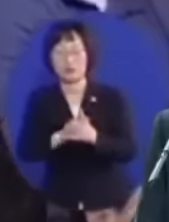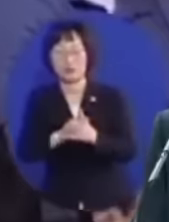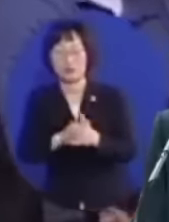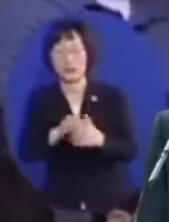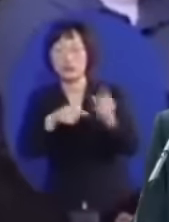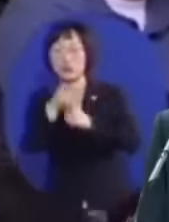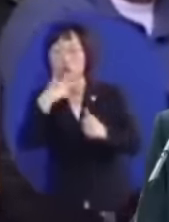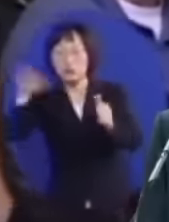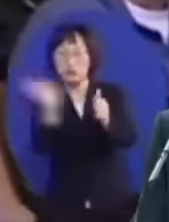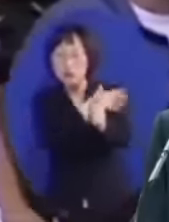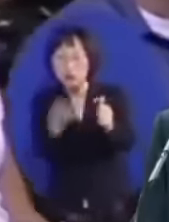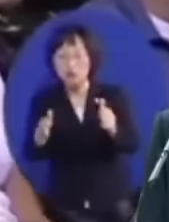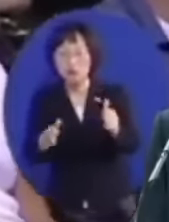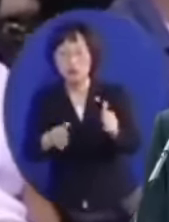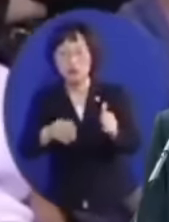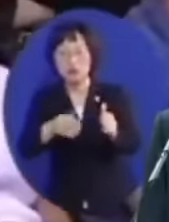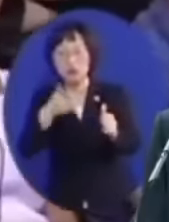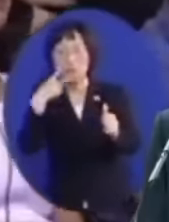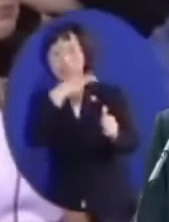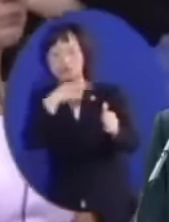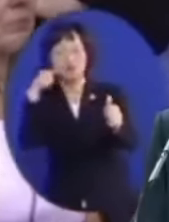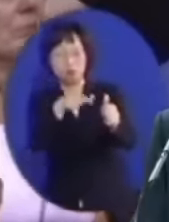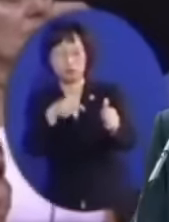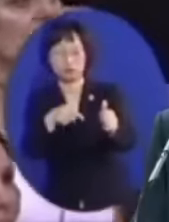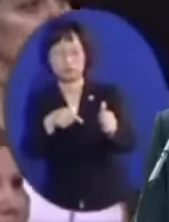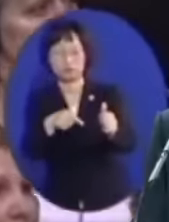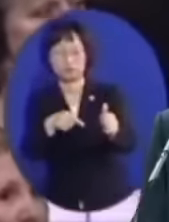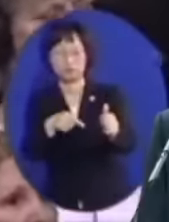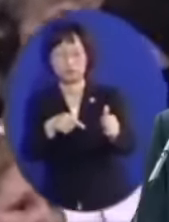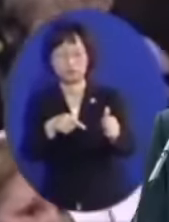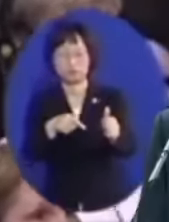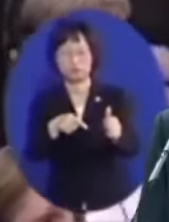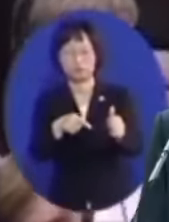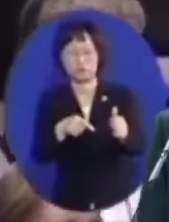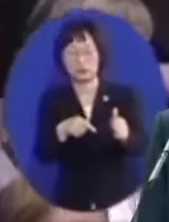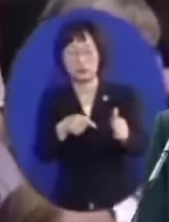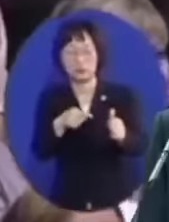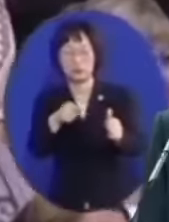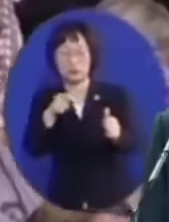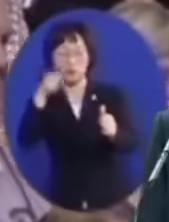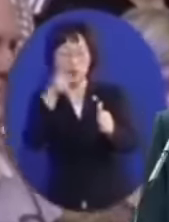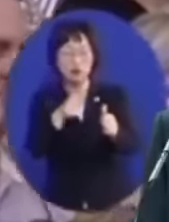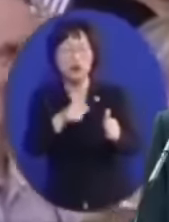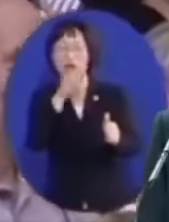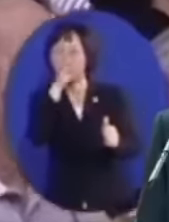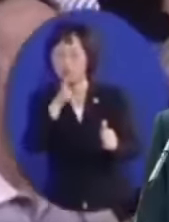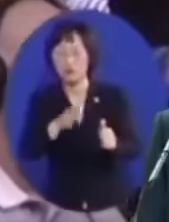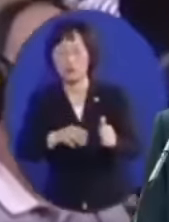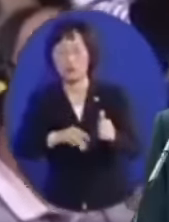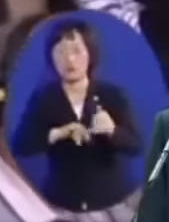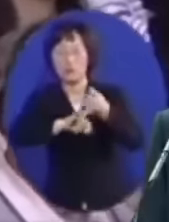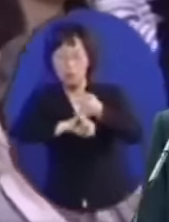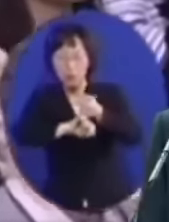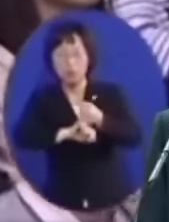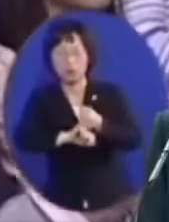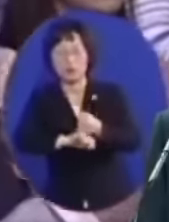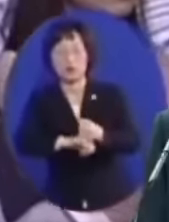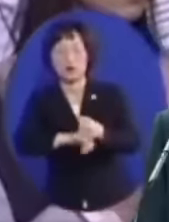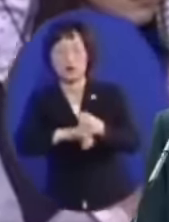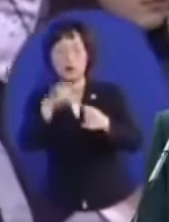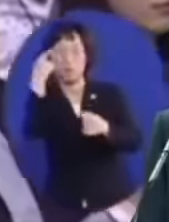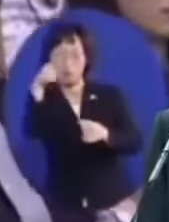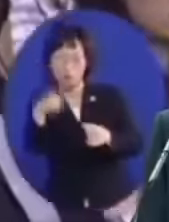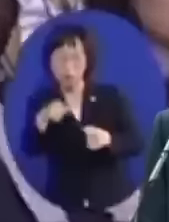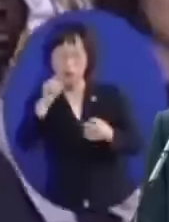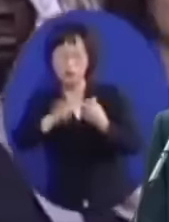때린다든지 그렇지 않으면 밥을 굶게 한다든지 용돈을 줄인다든지 반드시 징계를 내려서 아 내가